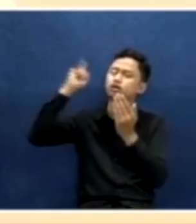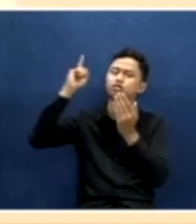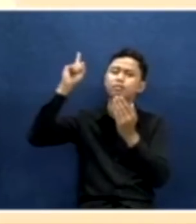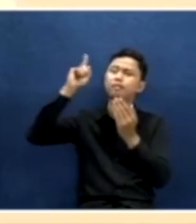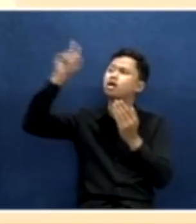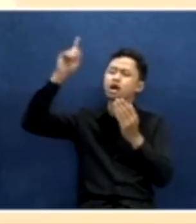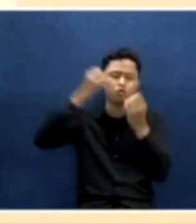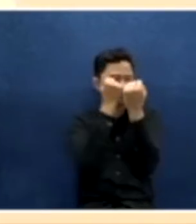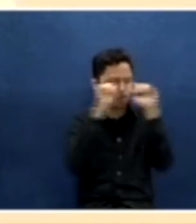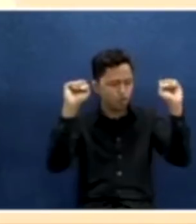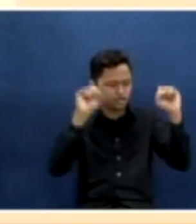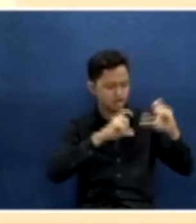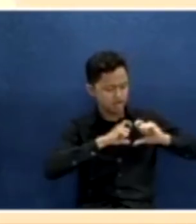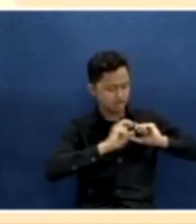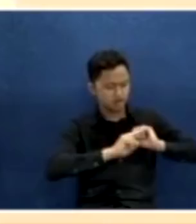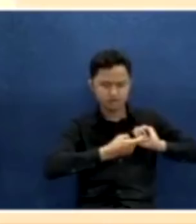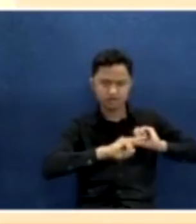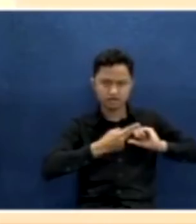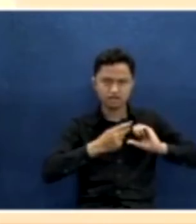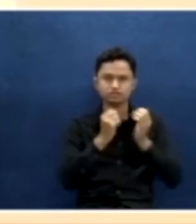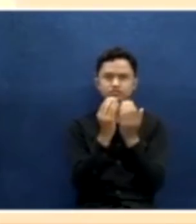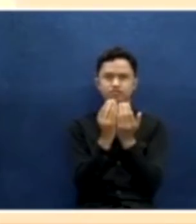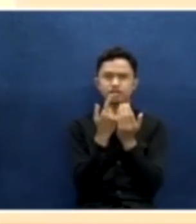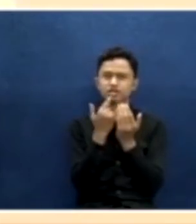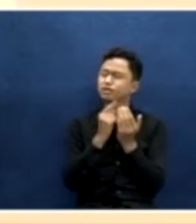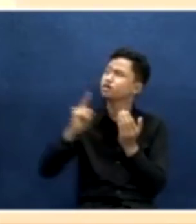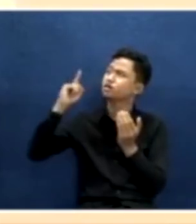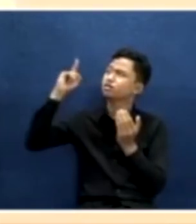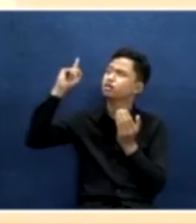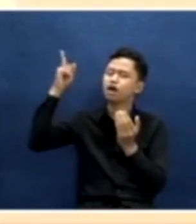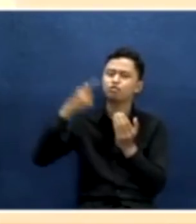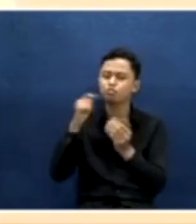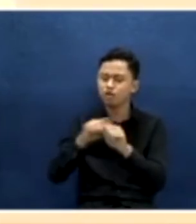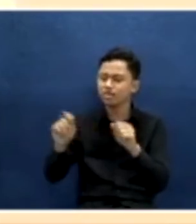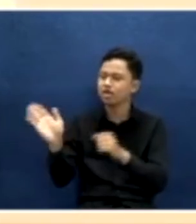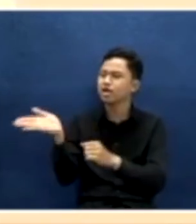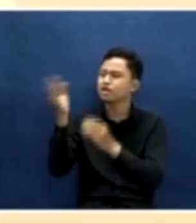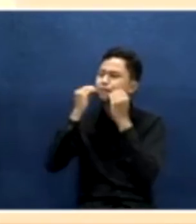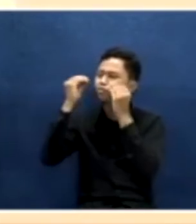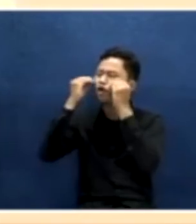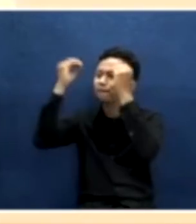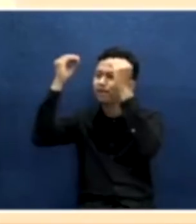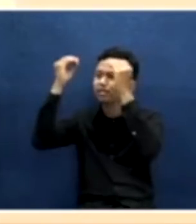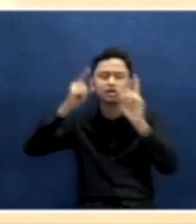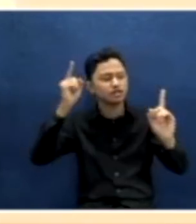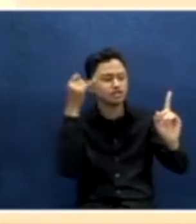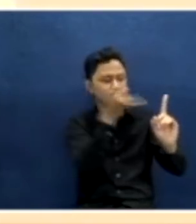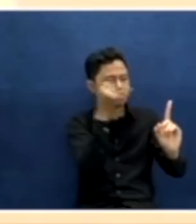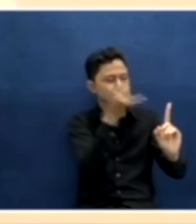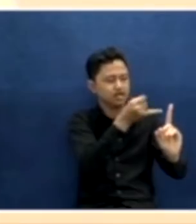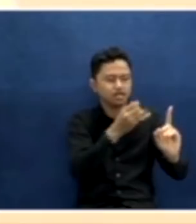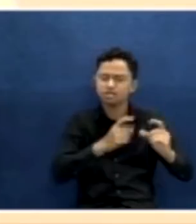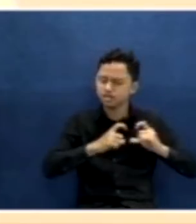engkau Sabarkanlah kami ya Allah sebagaimana engkau menyebarkan Rasulullah di depan Abu Lahab dan Abu Jahal Ya Allah